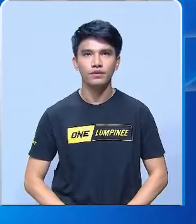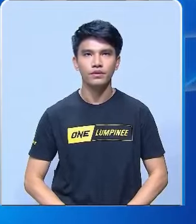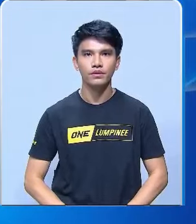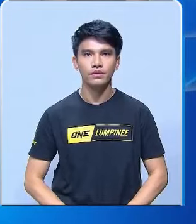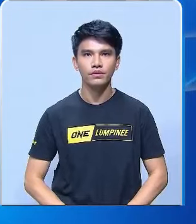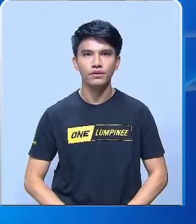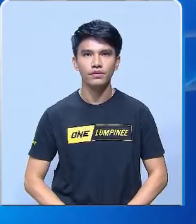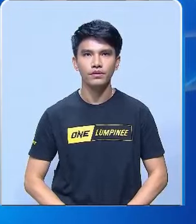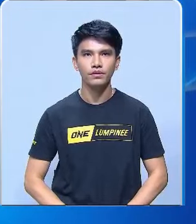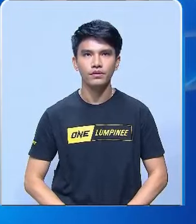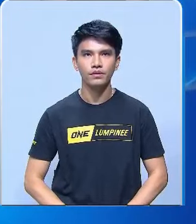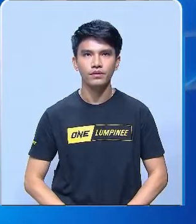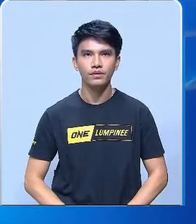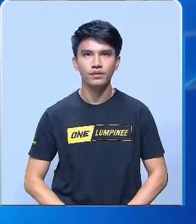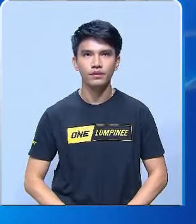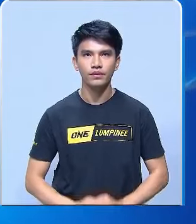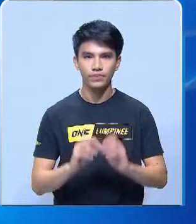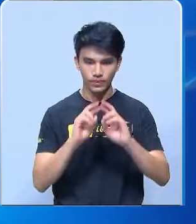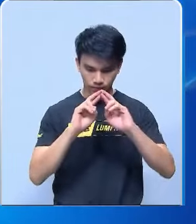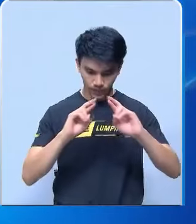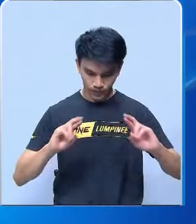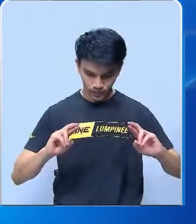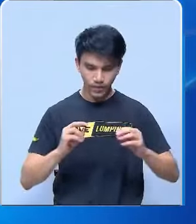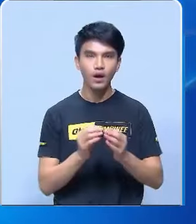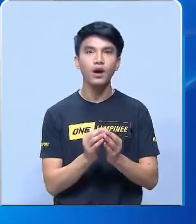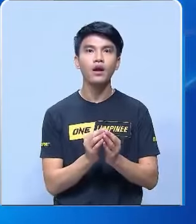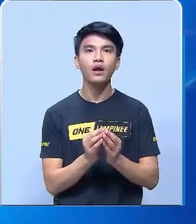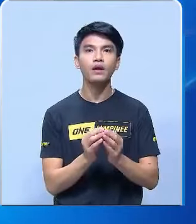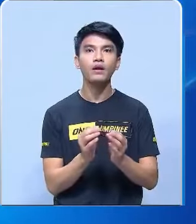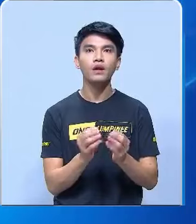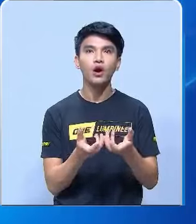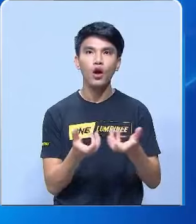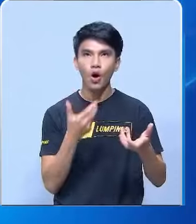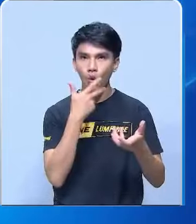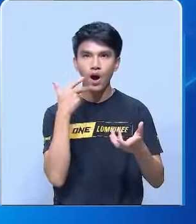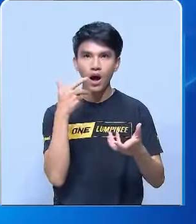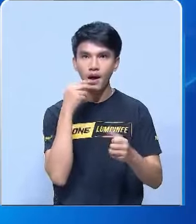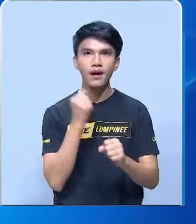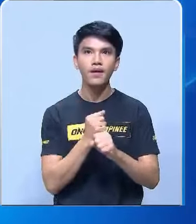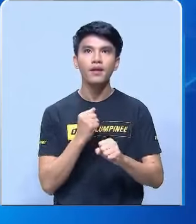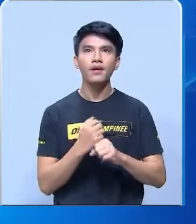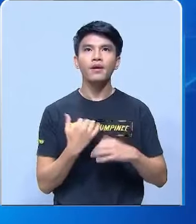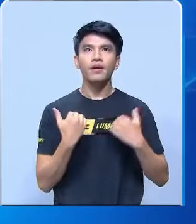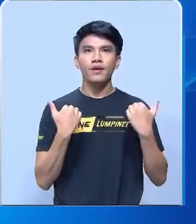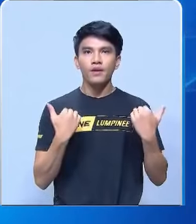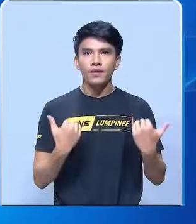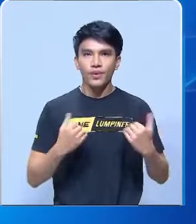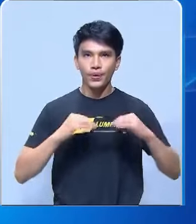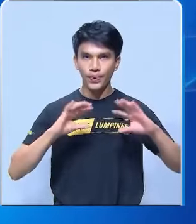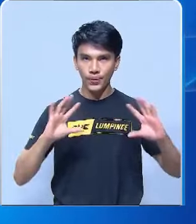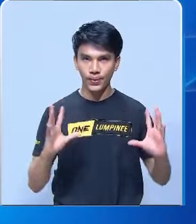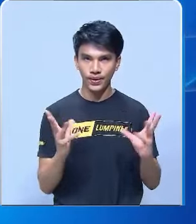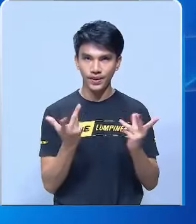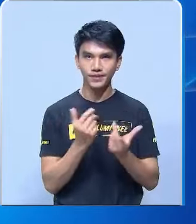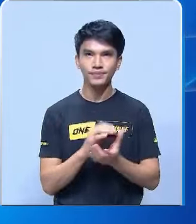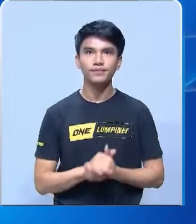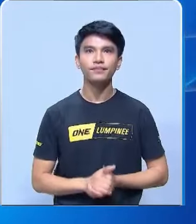นมร้านที่ทำมาหากินของเขาตอนนี้หมดแล้วเป็นไงบ้าง